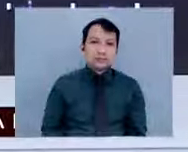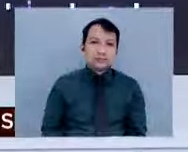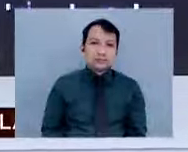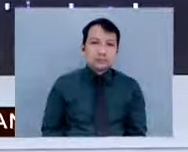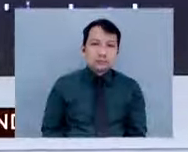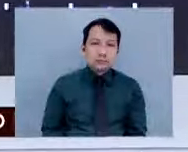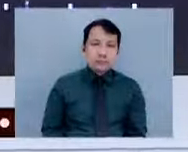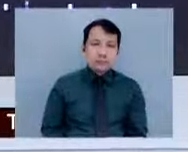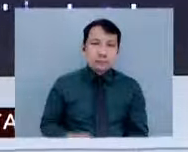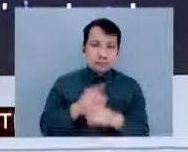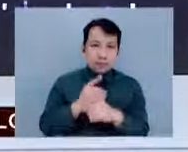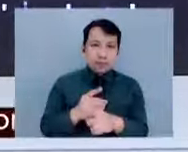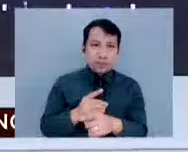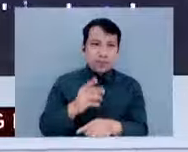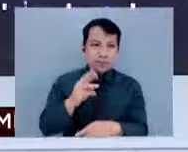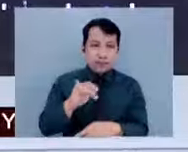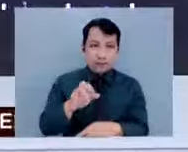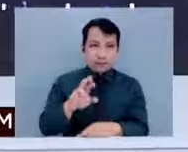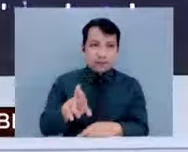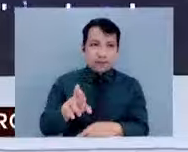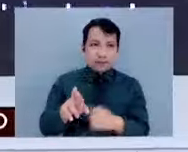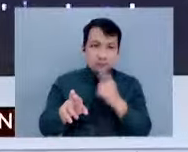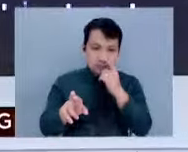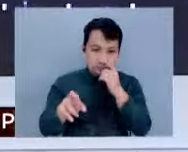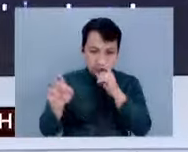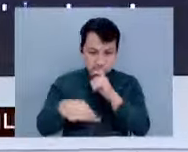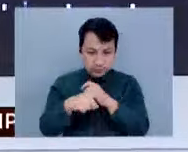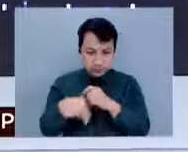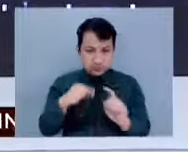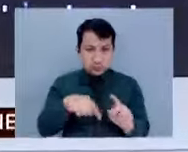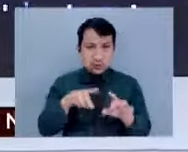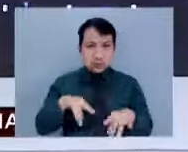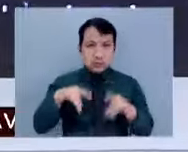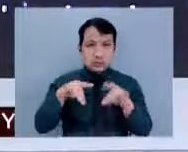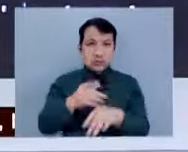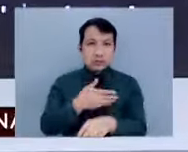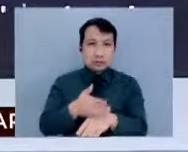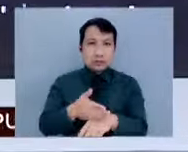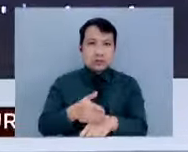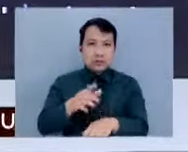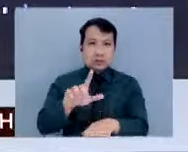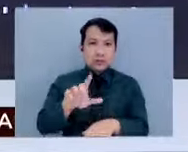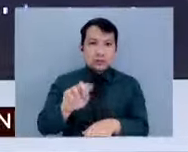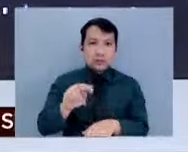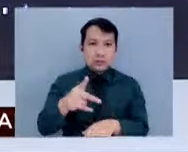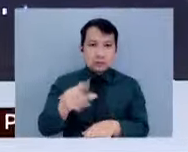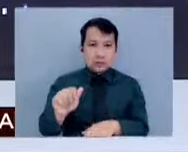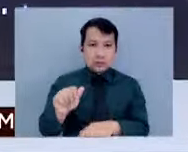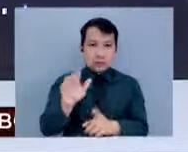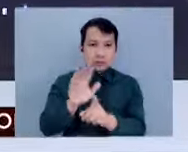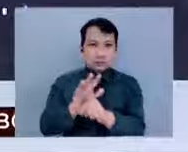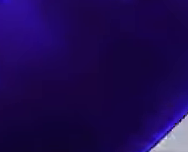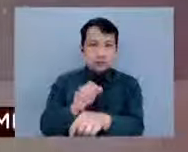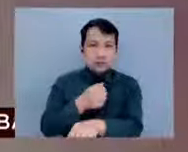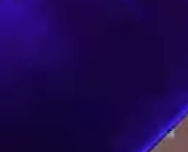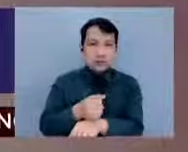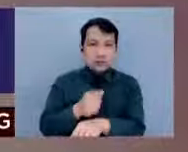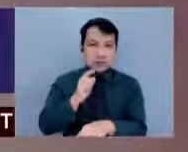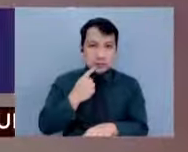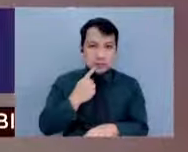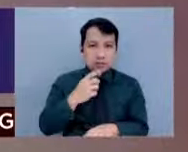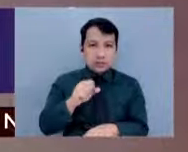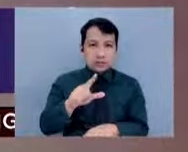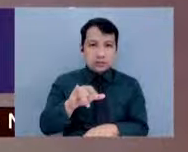Ipinagtanggol ni Moira De La Torre mula sa Bashers ang Australian singer na si Lenka kaugnay ng viral song na Selos. Say